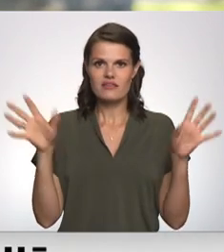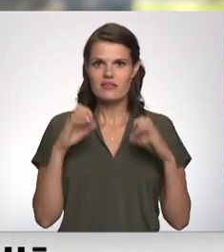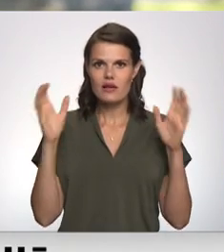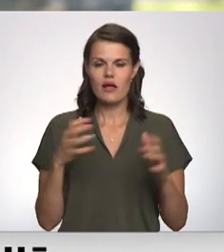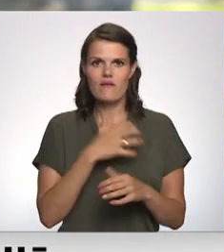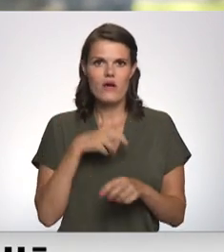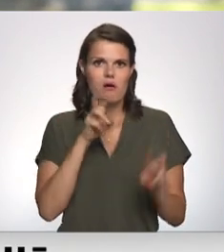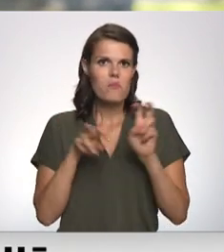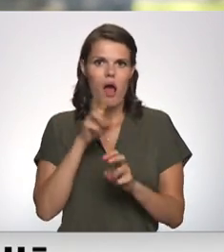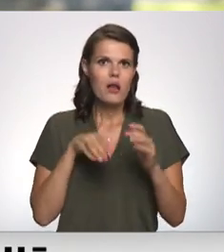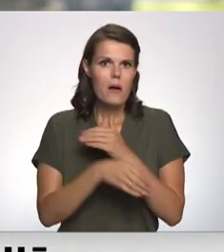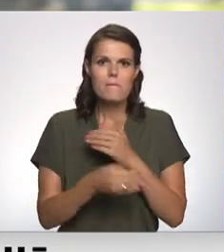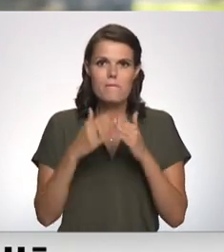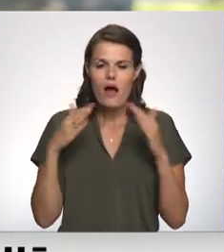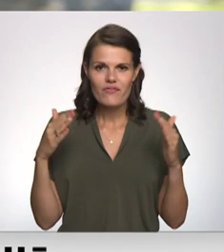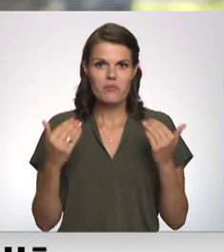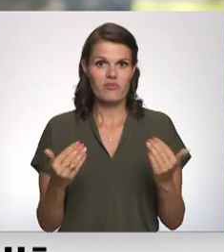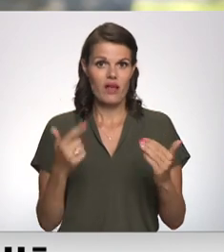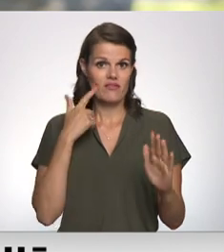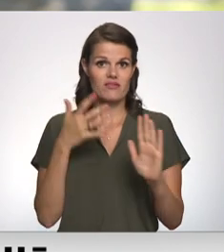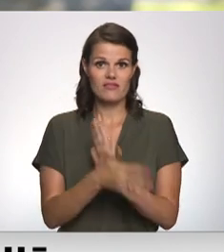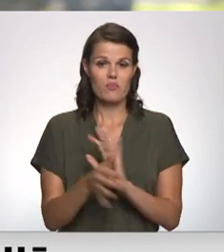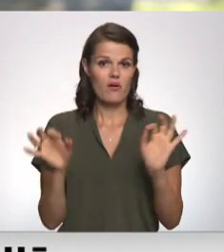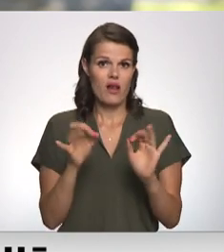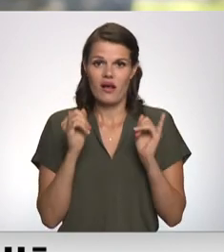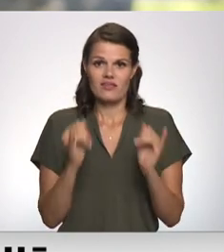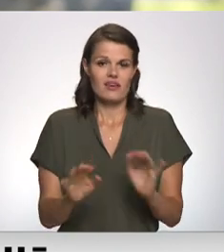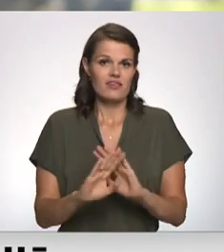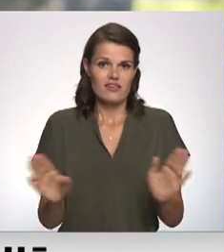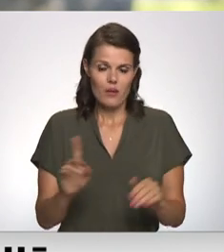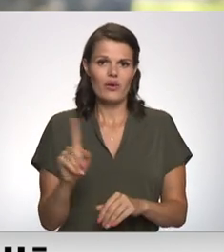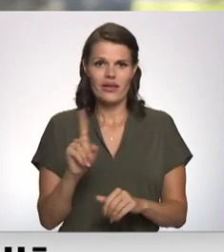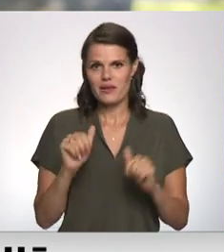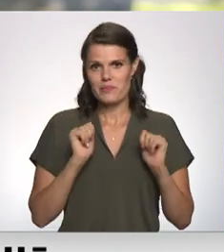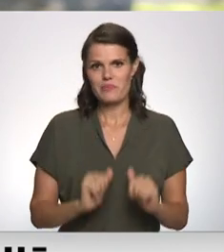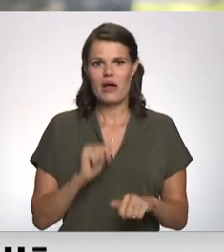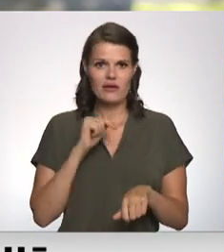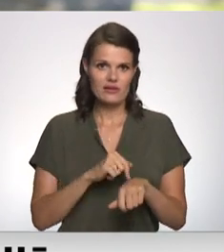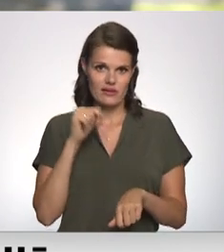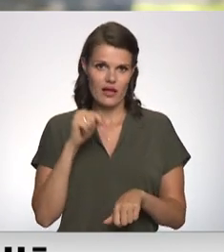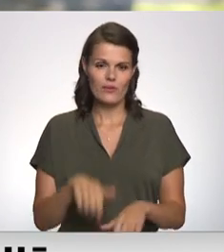būs jāmeklē patvērums. Bet tagad saprotu, ka nekas slikts nenotiks. Ir mierīga sajūta.